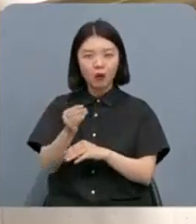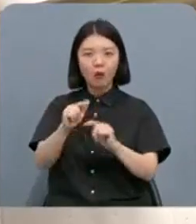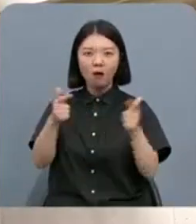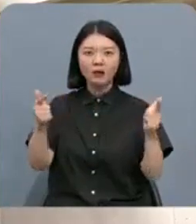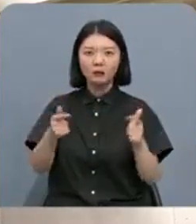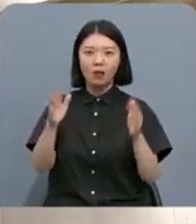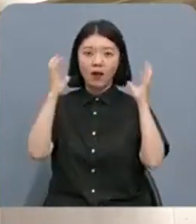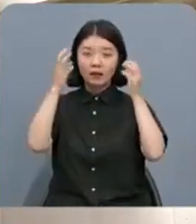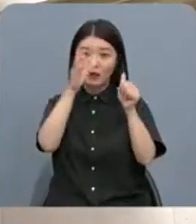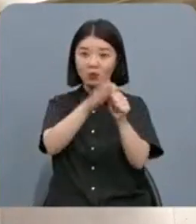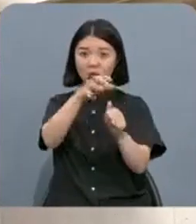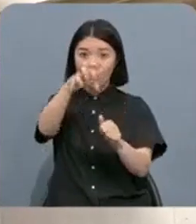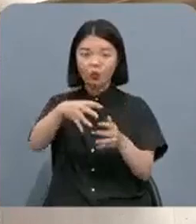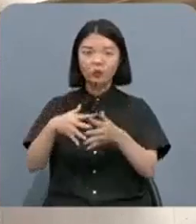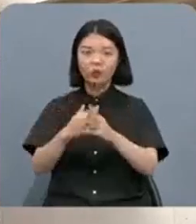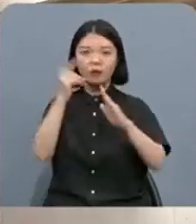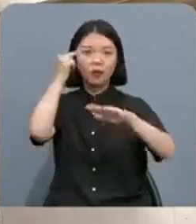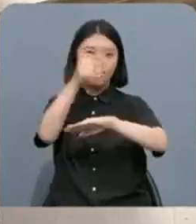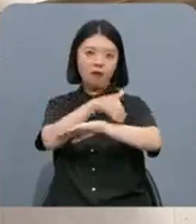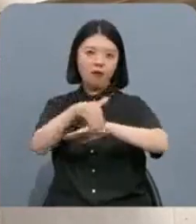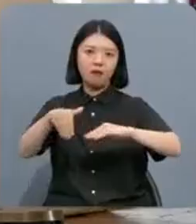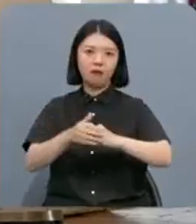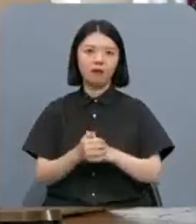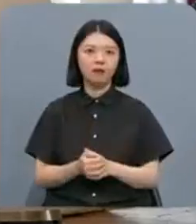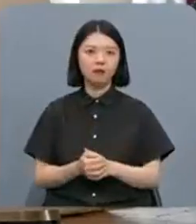체육시설 등이 들어설 계획입니다